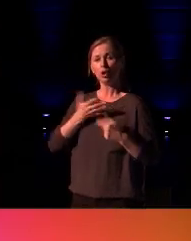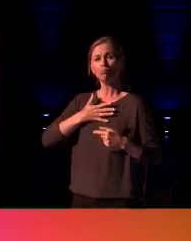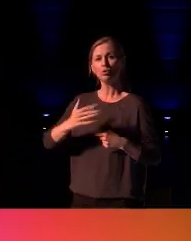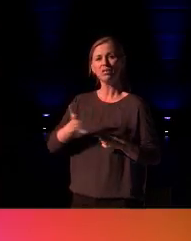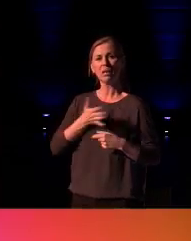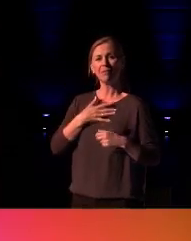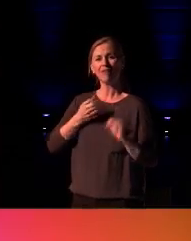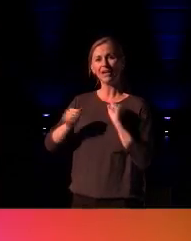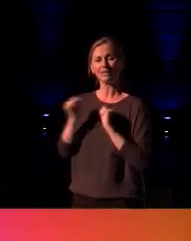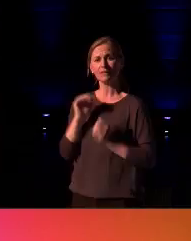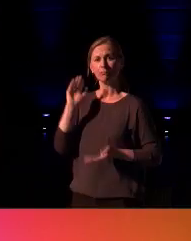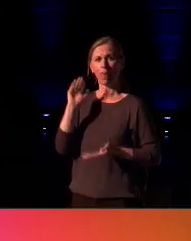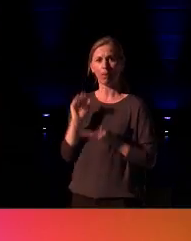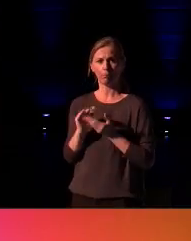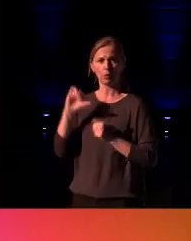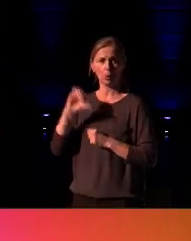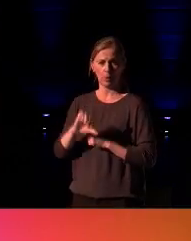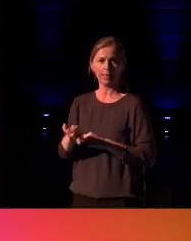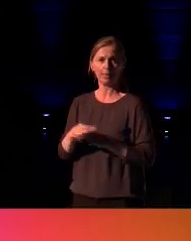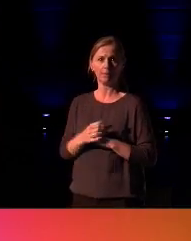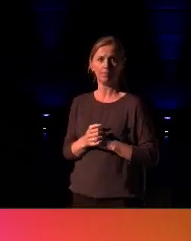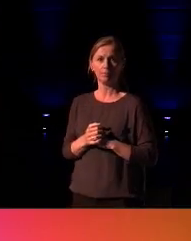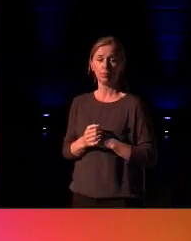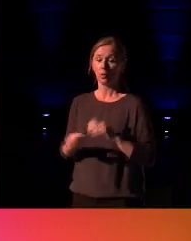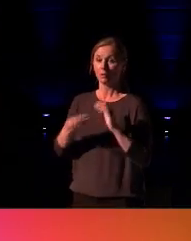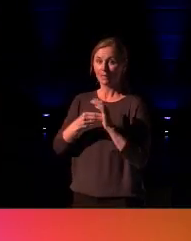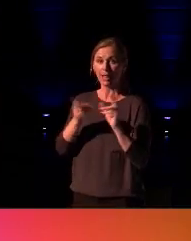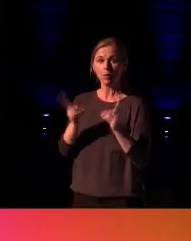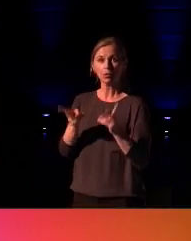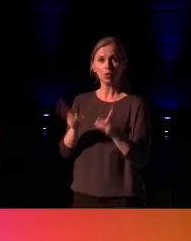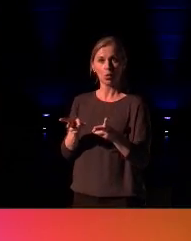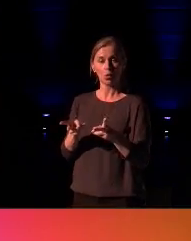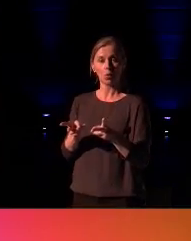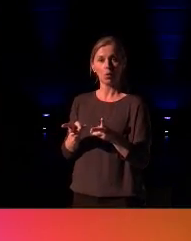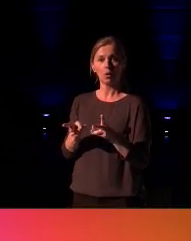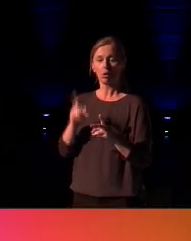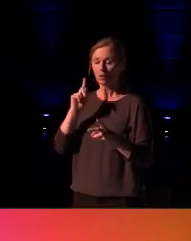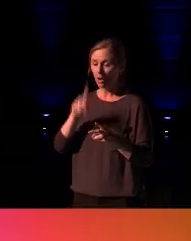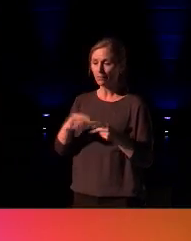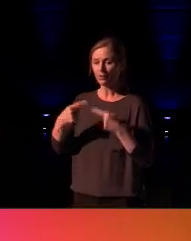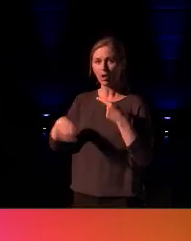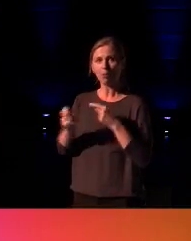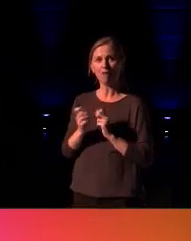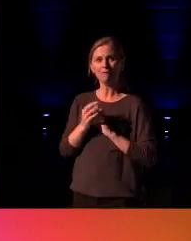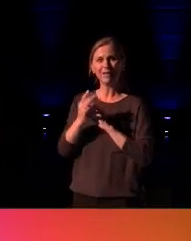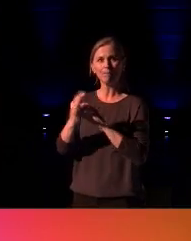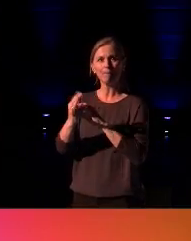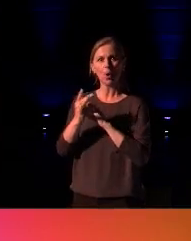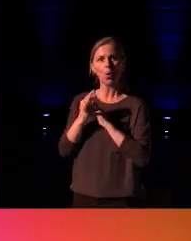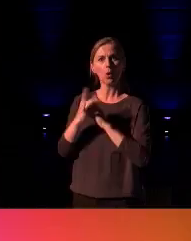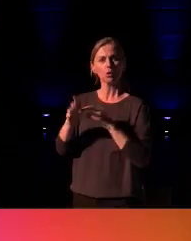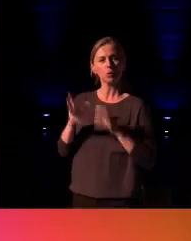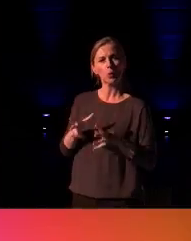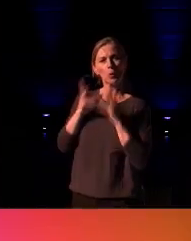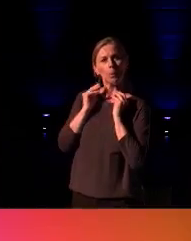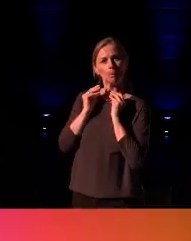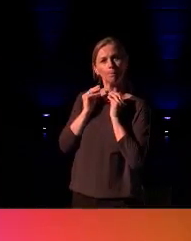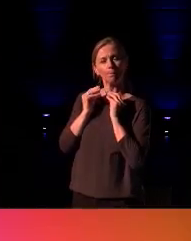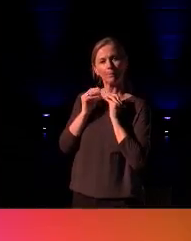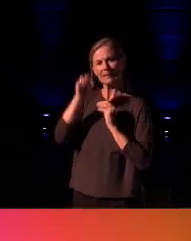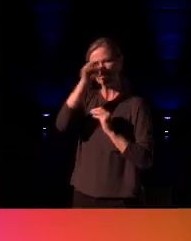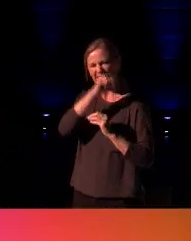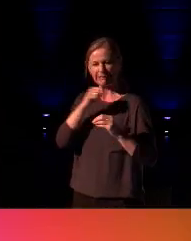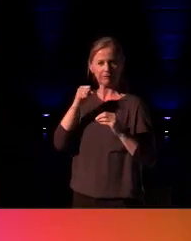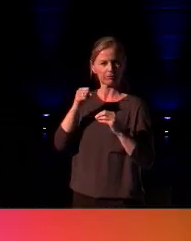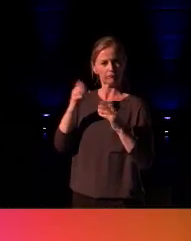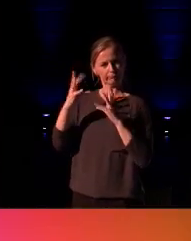pustebevegelsene blir dårligere. I tillegg så blir det tap av flimmerhår, som skal fange opp skitt og